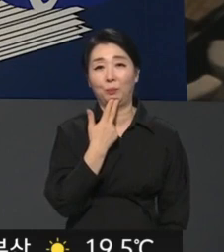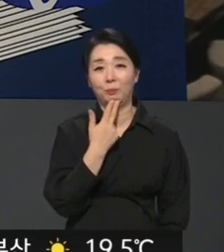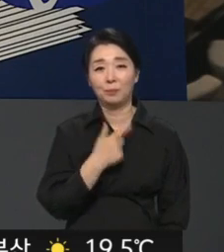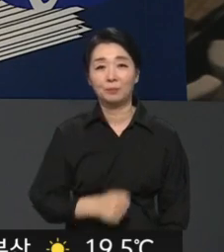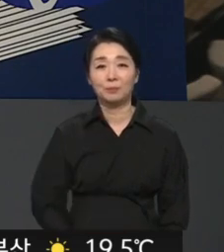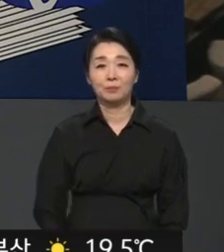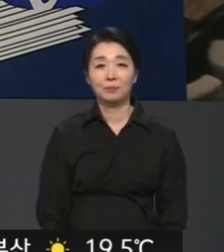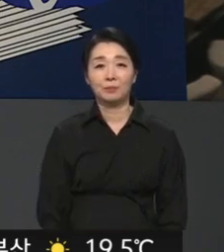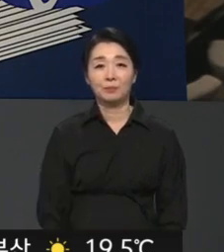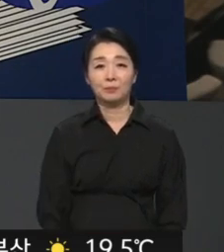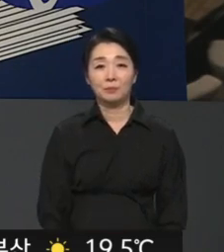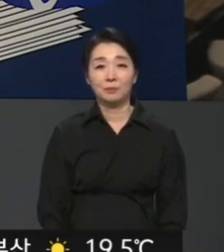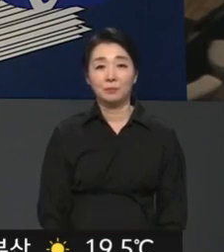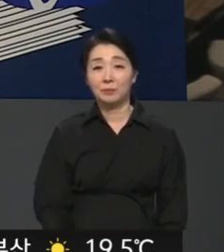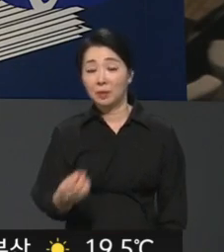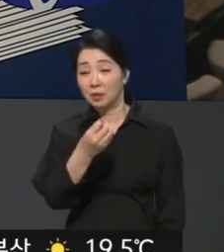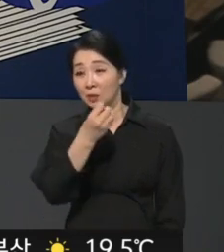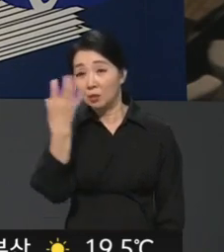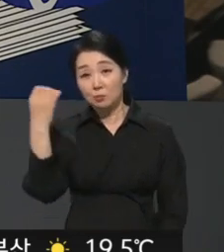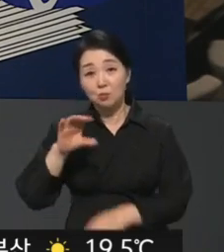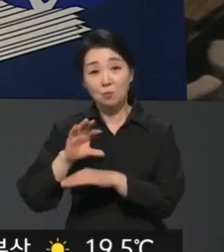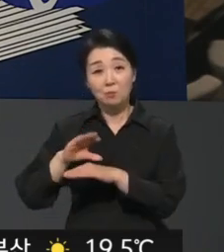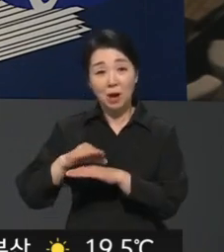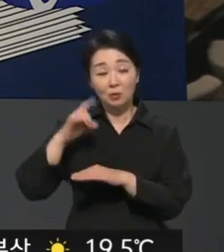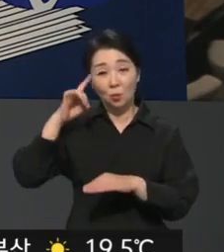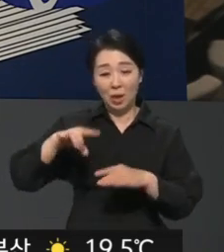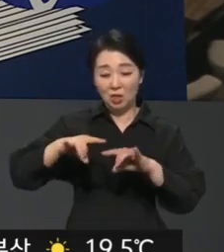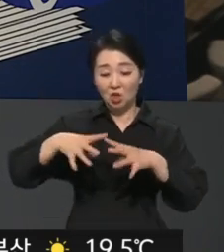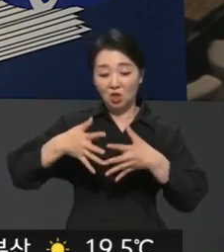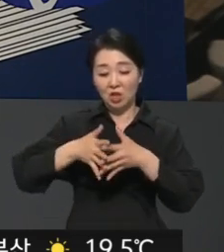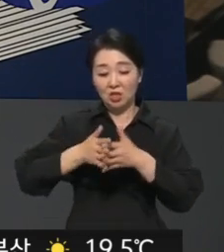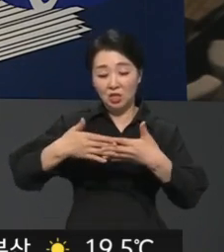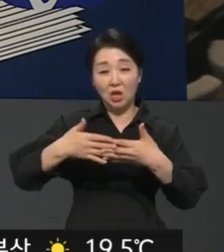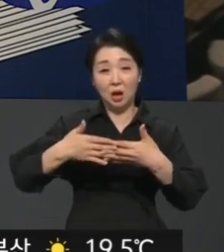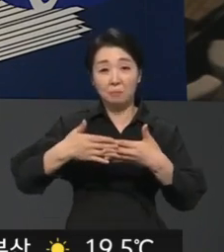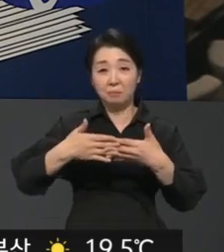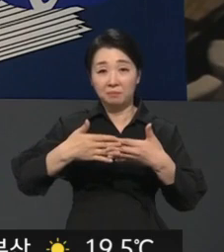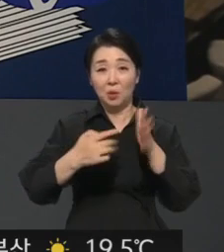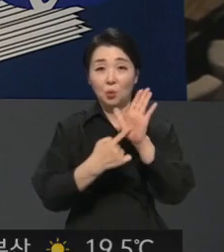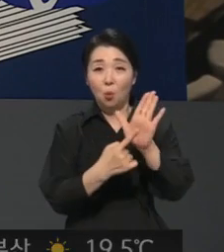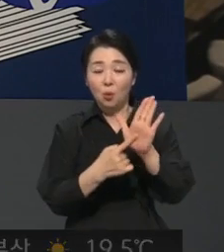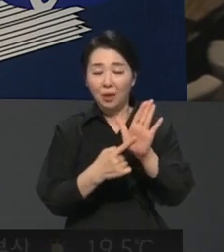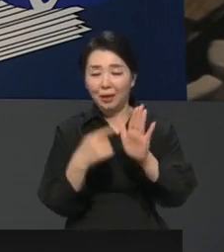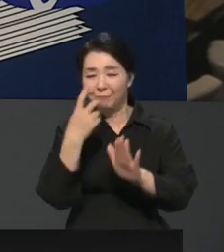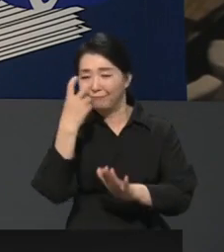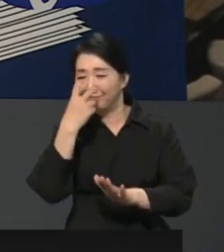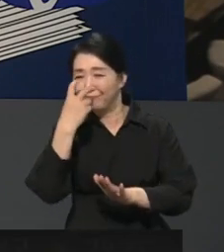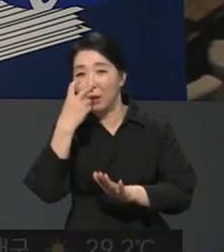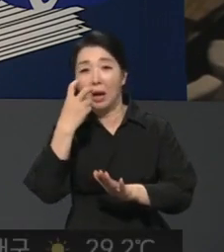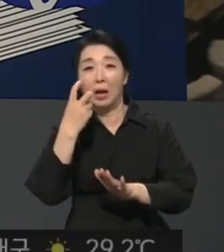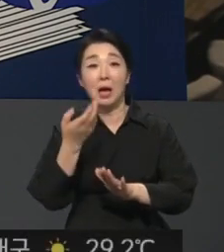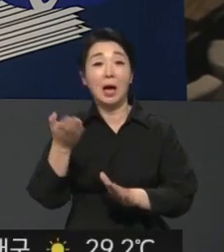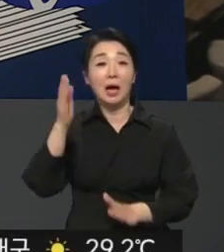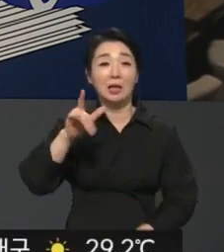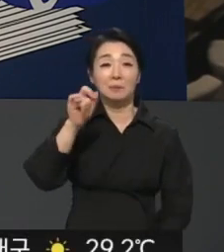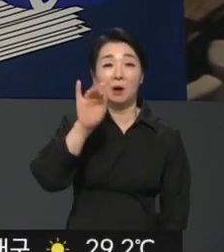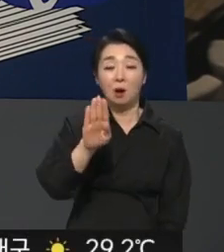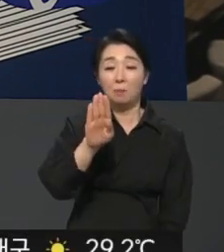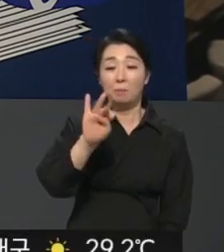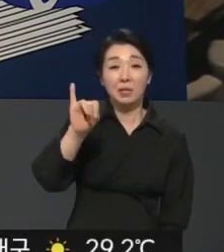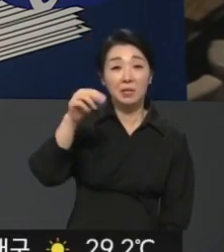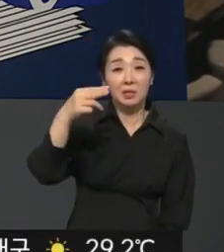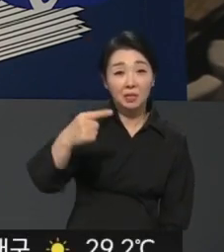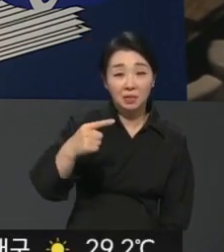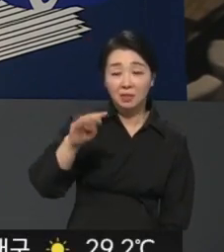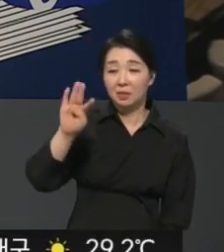사실도 알려졌습니다. 언론의 일부 전자지갑이 공개되면서 역추적이 됐지만 핵심인 업비트나 빗썸이라는